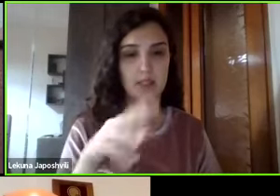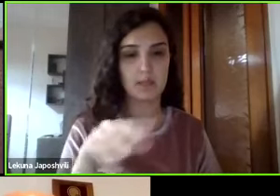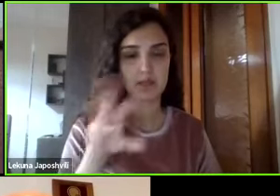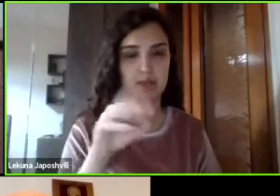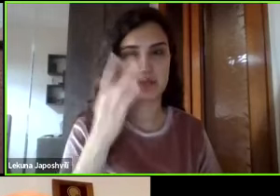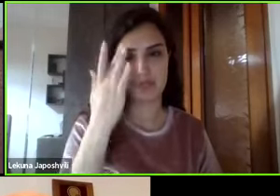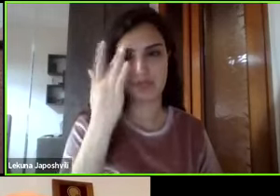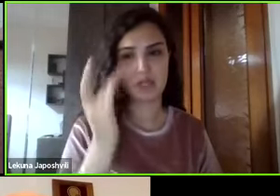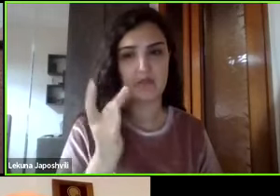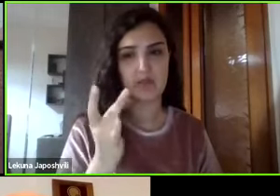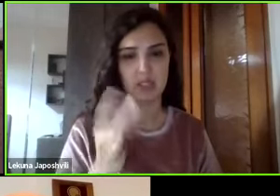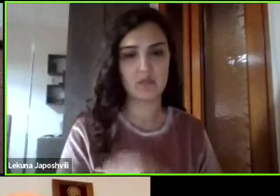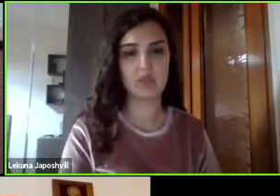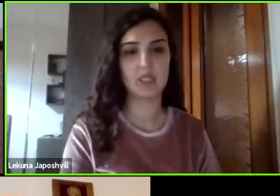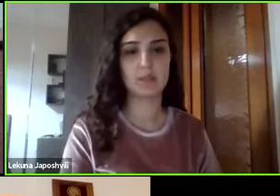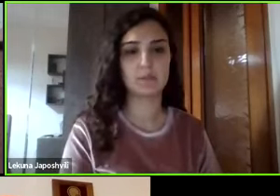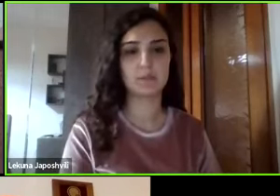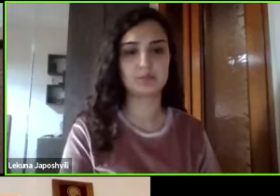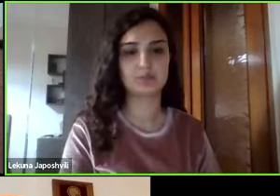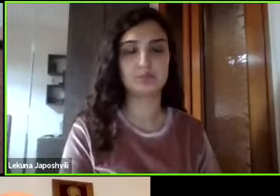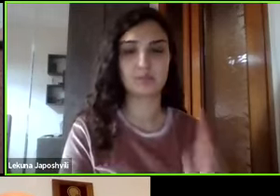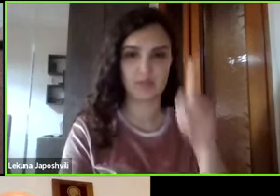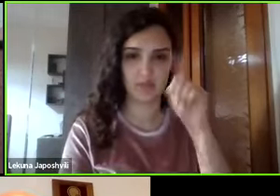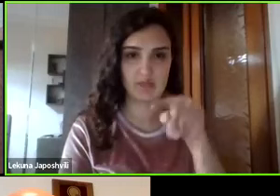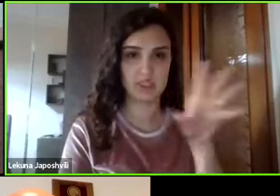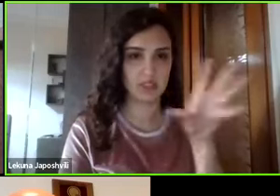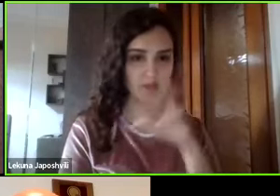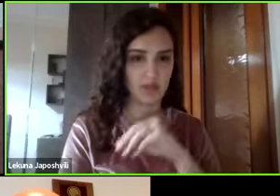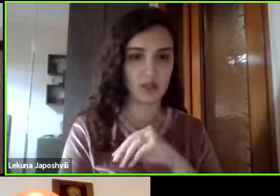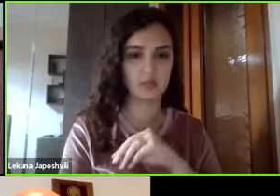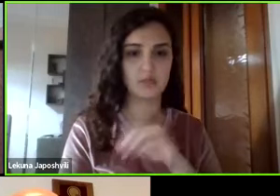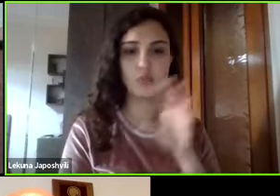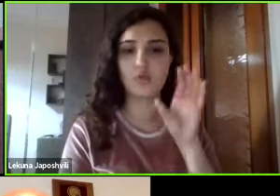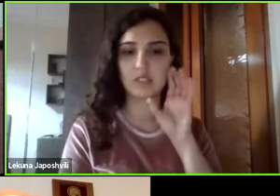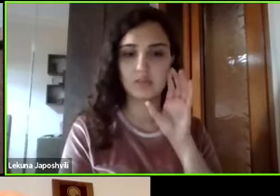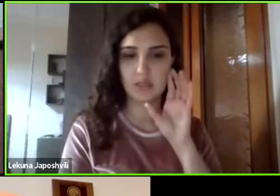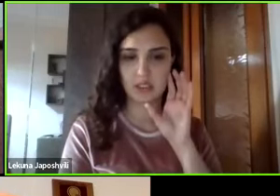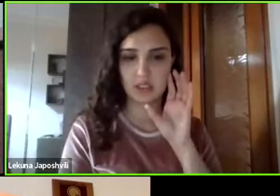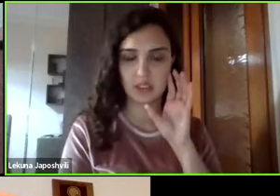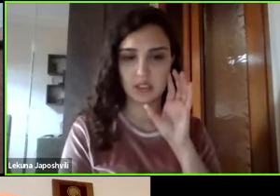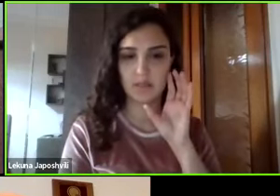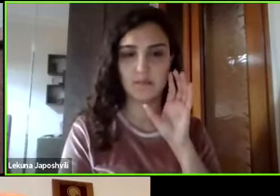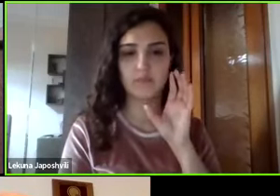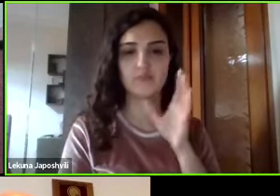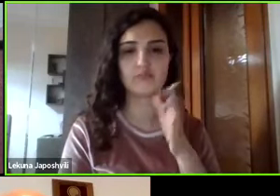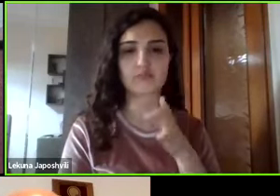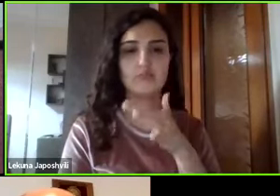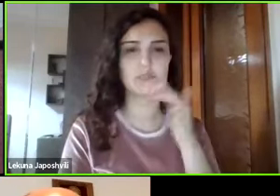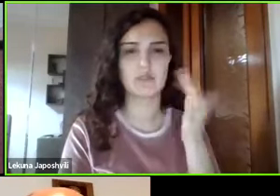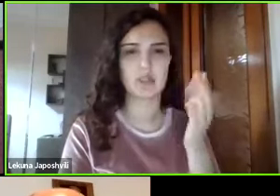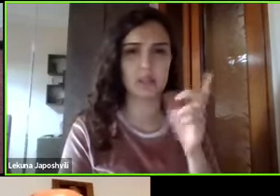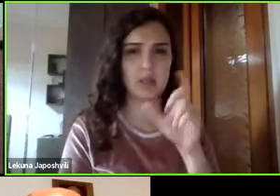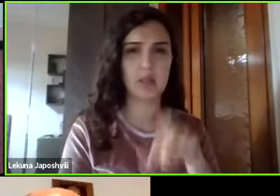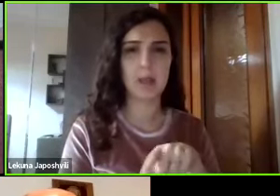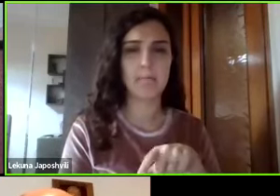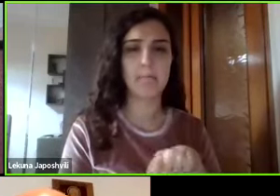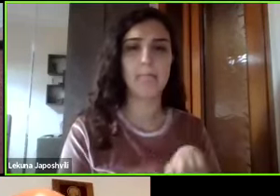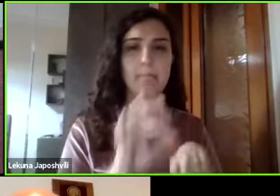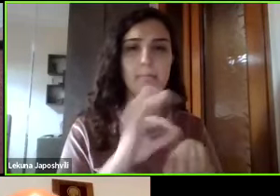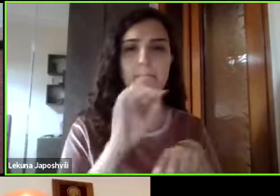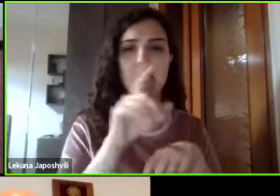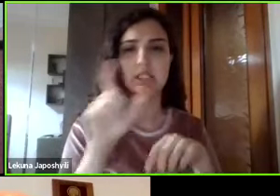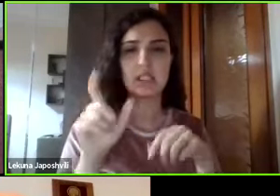ტკივილი. ეს ვიცით ყველა, მოგვისმენია რეპორტაჟები, მოგვისმენია პაციენტებთან ინტერვიუები,